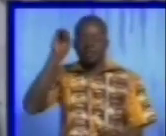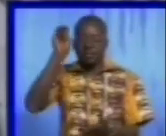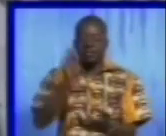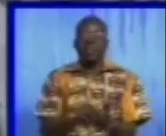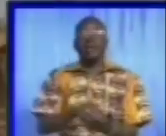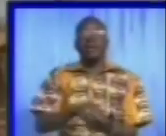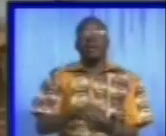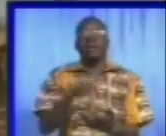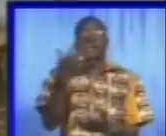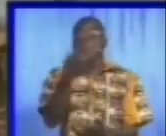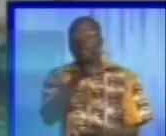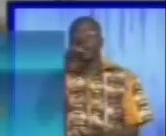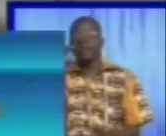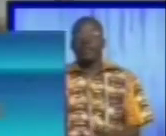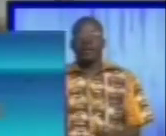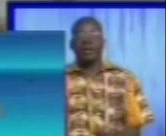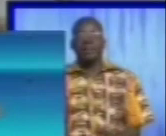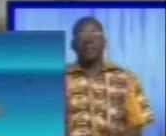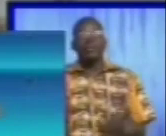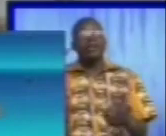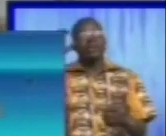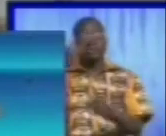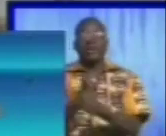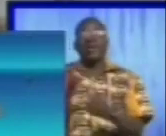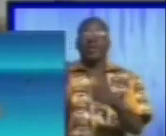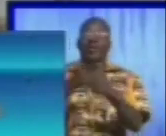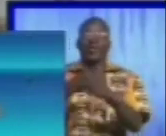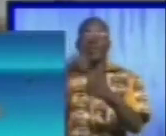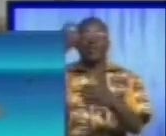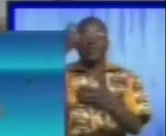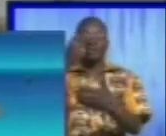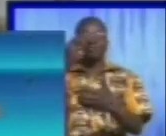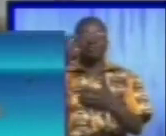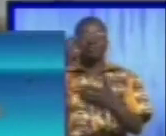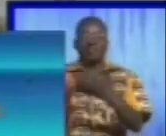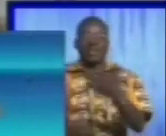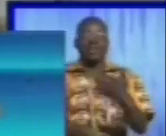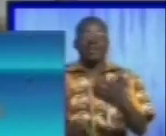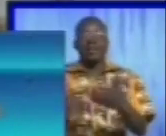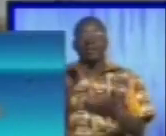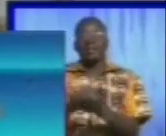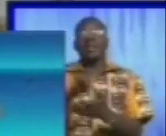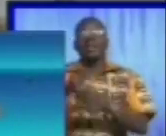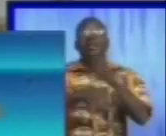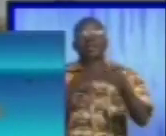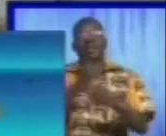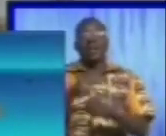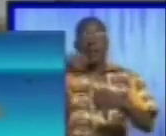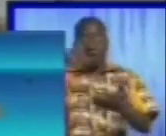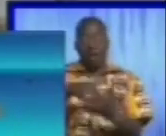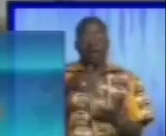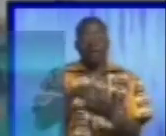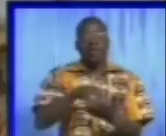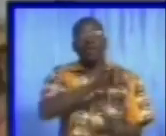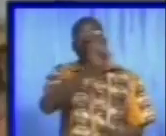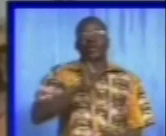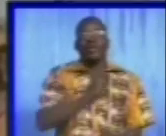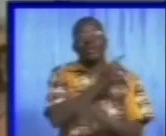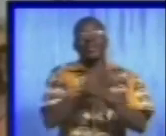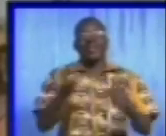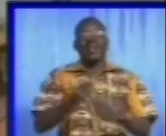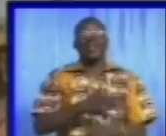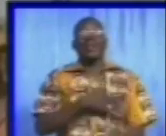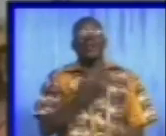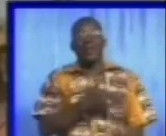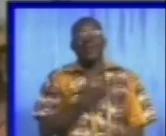230 500 francs CFA. J'ai toujours obtenu le premier prix. Donc cette année encore, j'ai obtenu le premier prix, je suis d'abord très content.